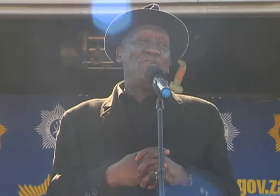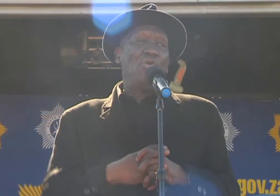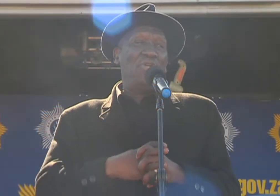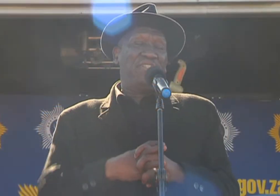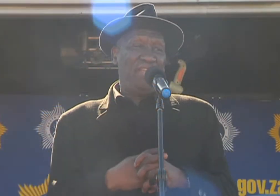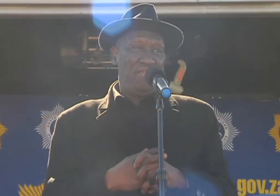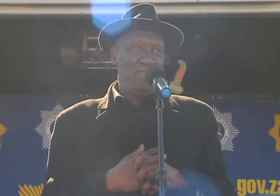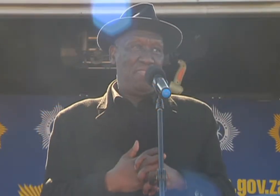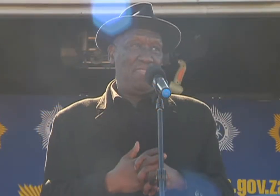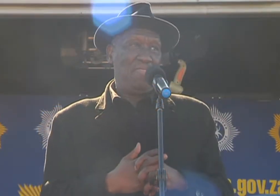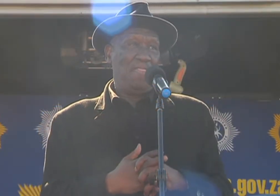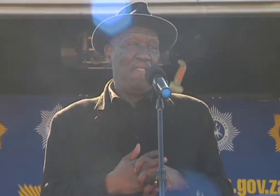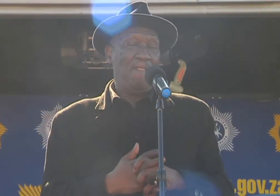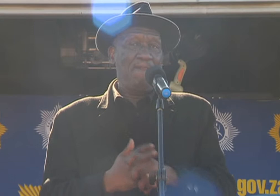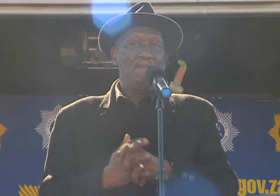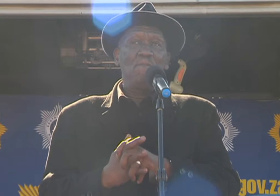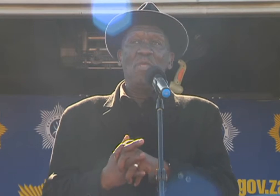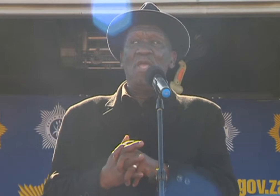Sivumeleleke ukuthi